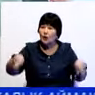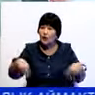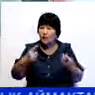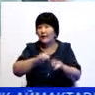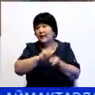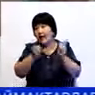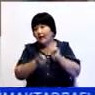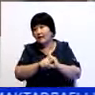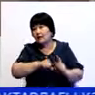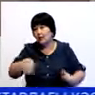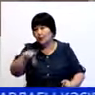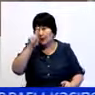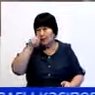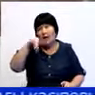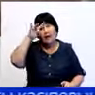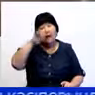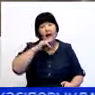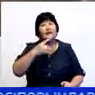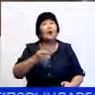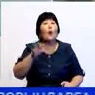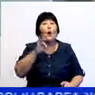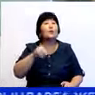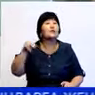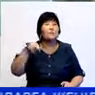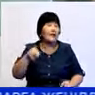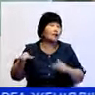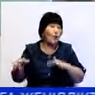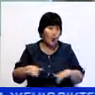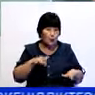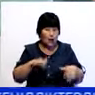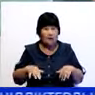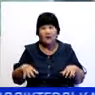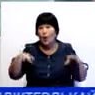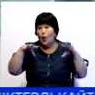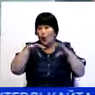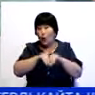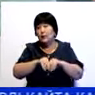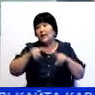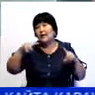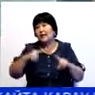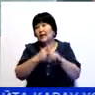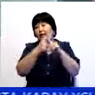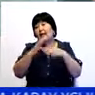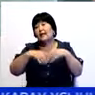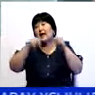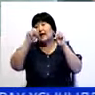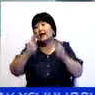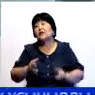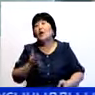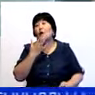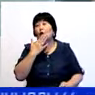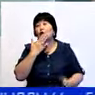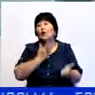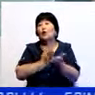өздеріңіз білесіздер. Қазақстан World Skills қозғалысының қосылуы техникалық және кәсіптік ұлттық жүйесін